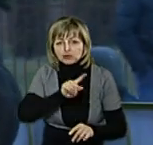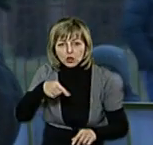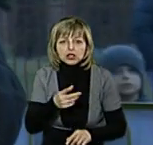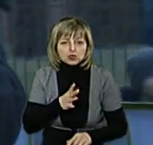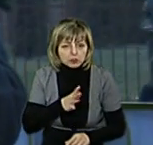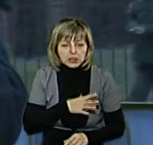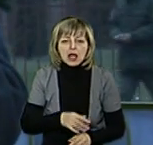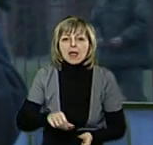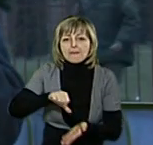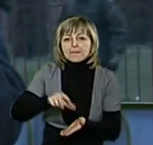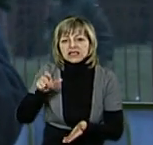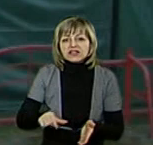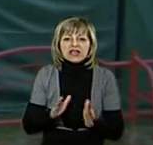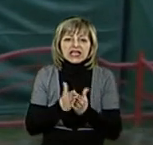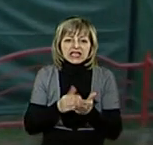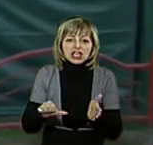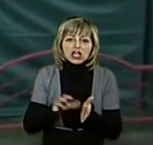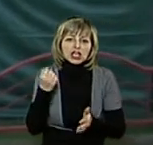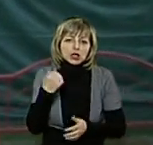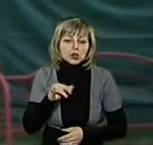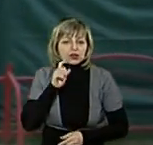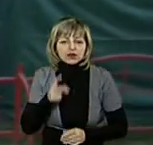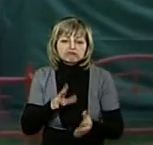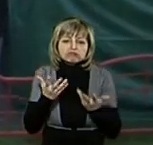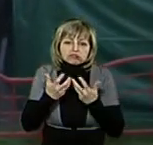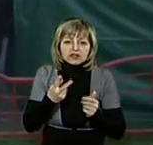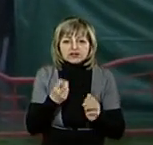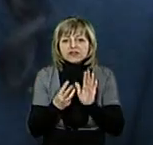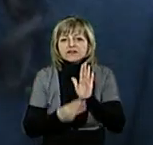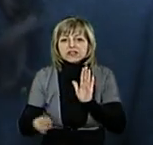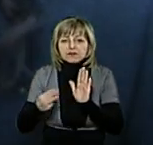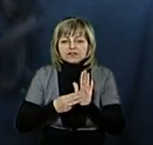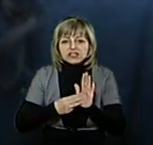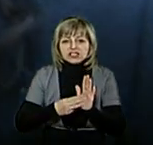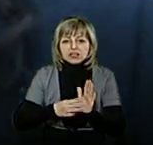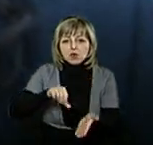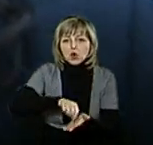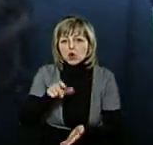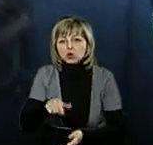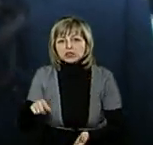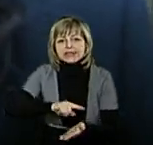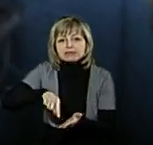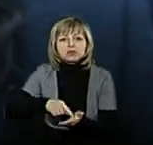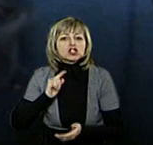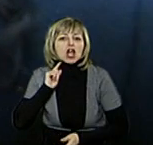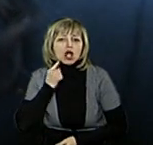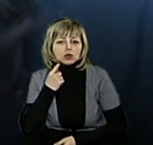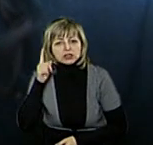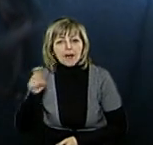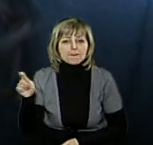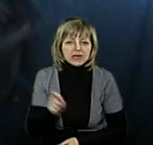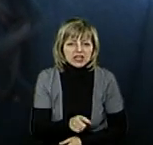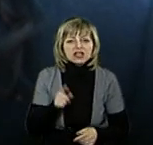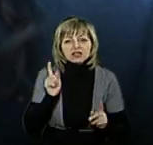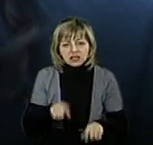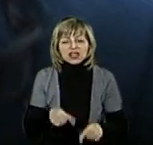України Віталій Іваницький нарахував 287 людей-учасників. З міста Луцька тут дуже багато людей. Я знаю, що приїхали